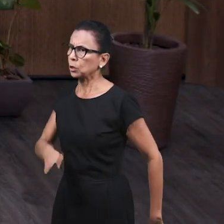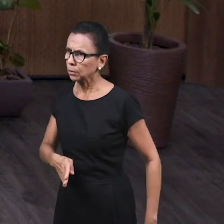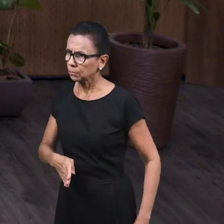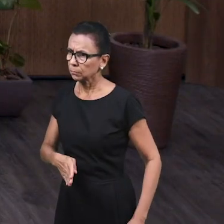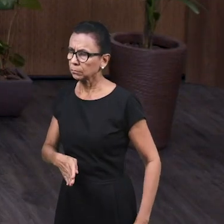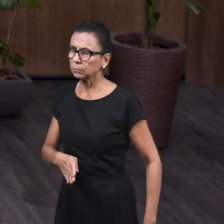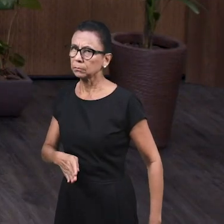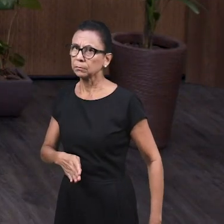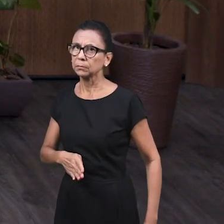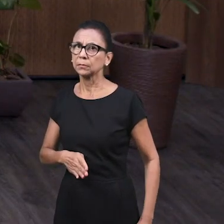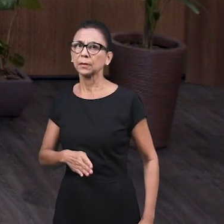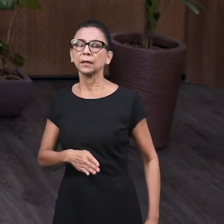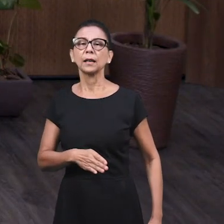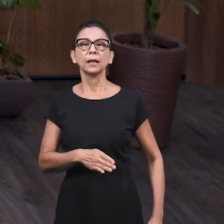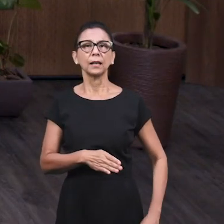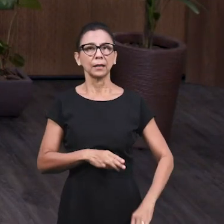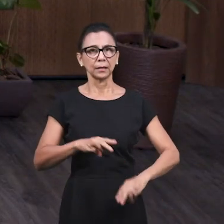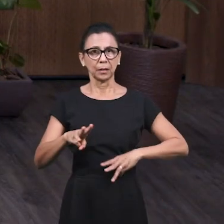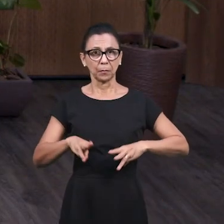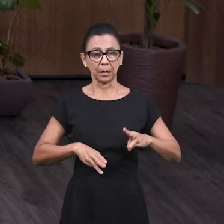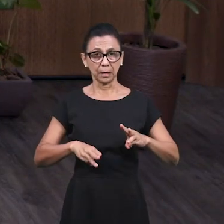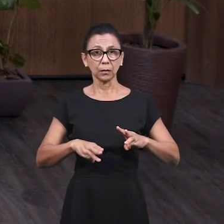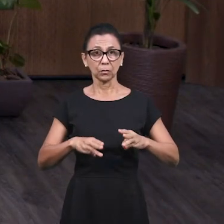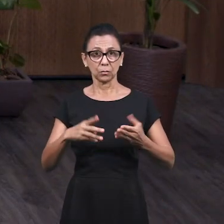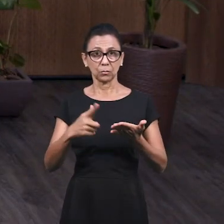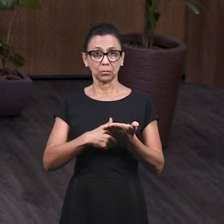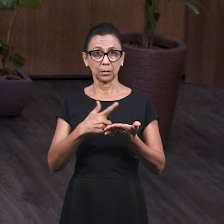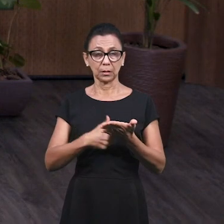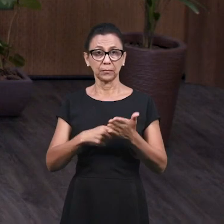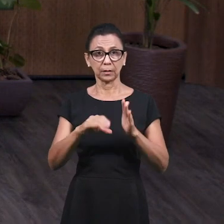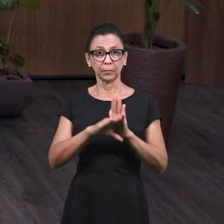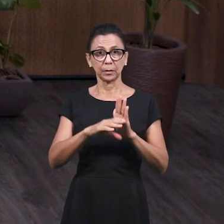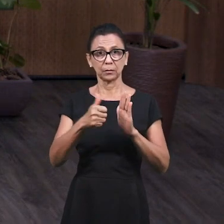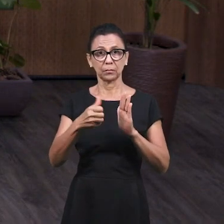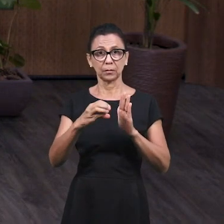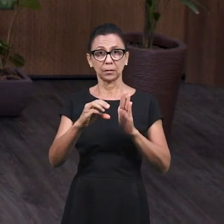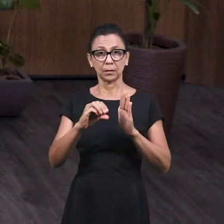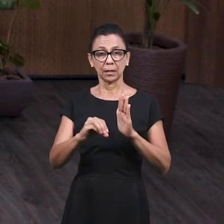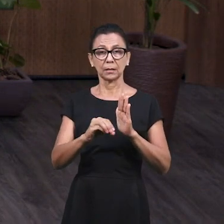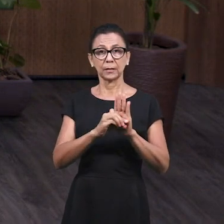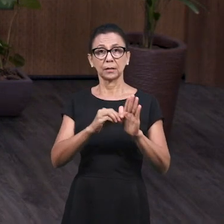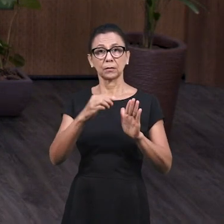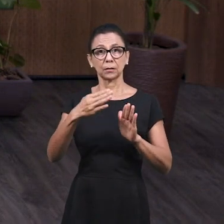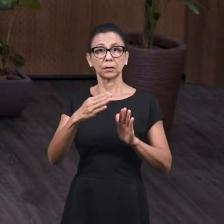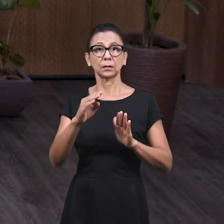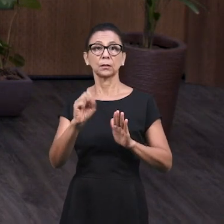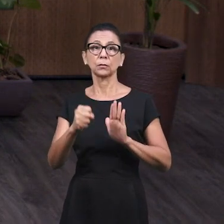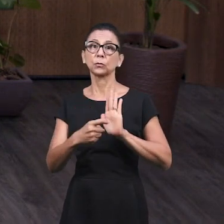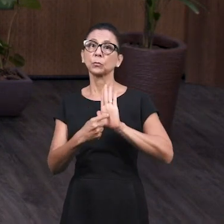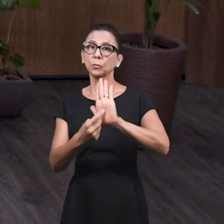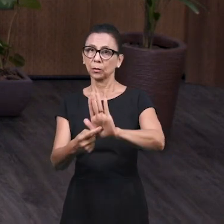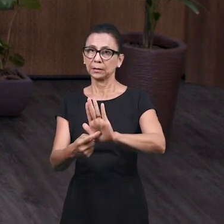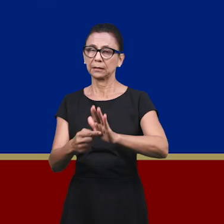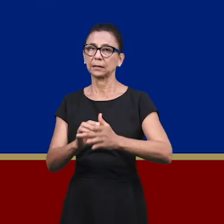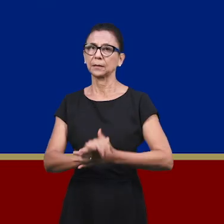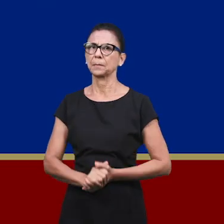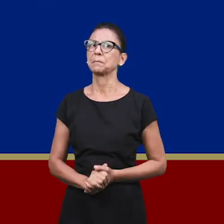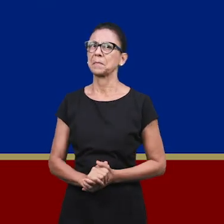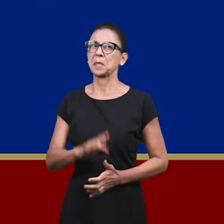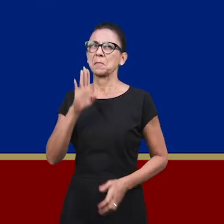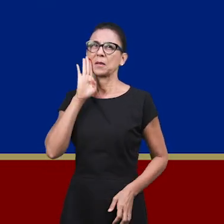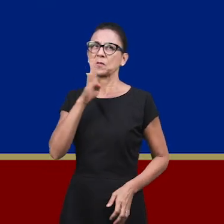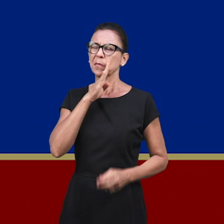en lui disant de se taire. C'est ce qui dit le texte en Marc 10, 48. Mais plus il criait, la